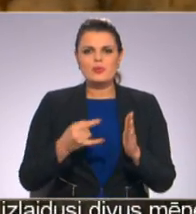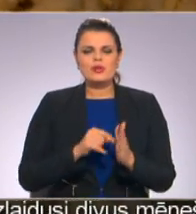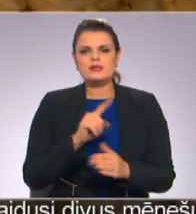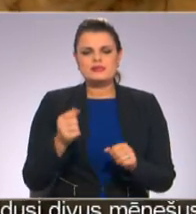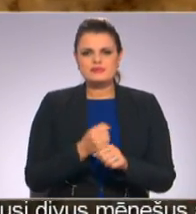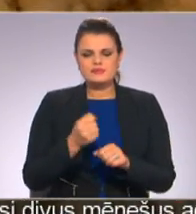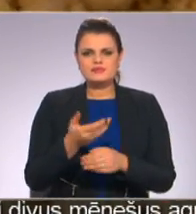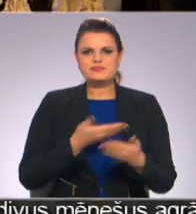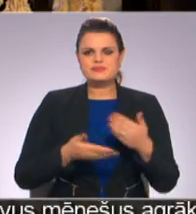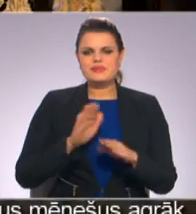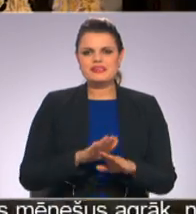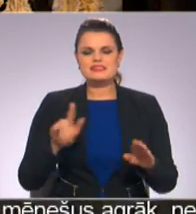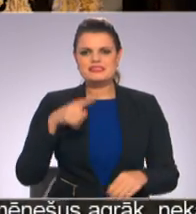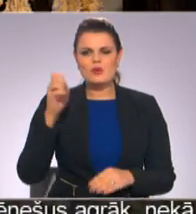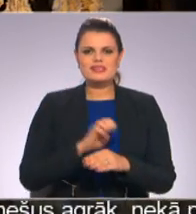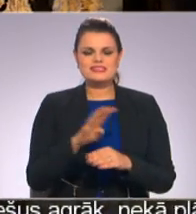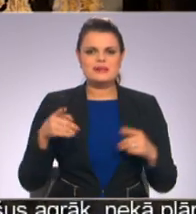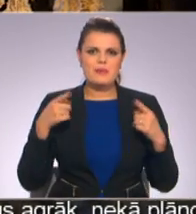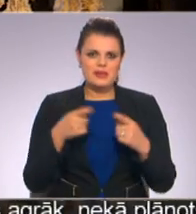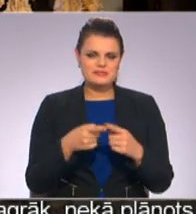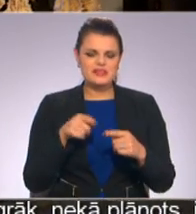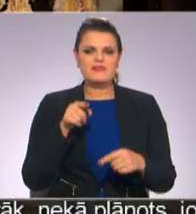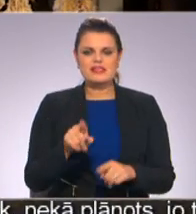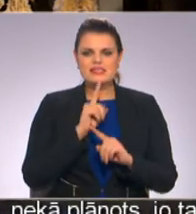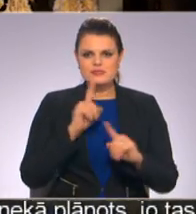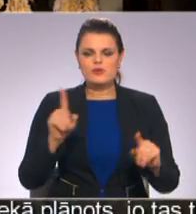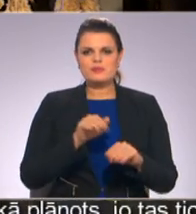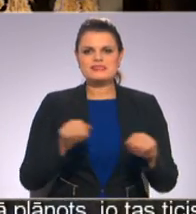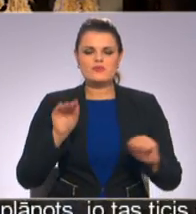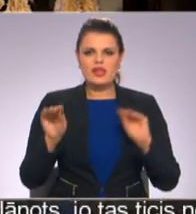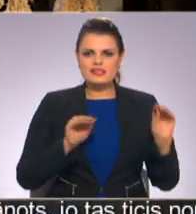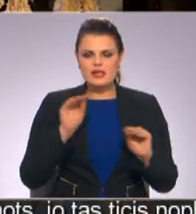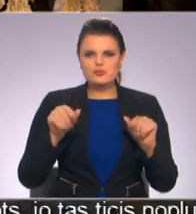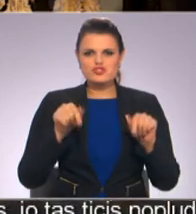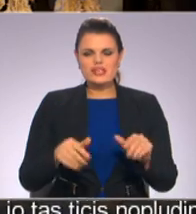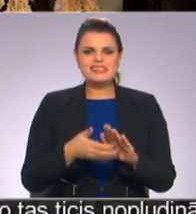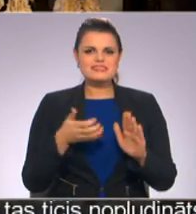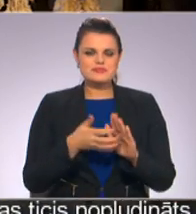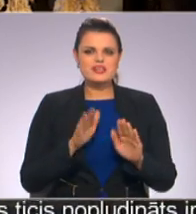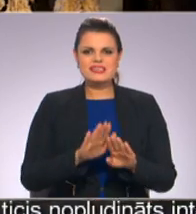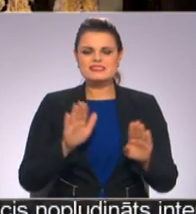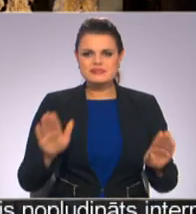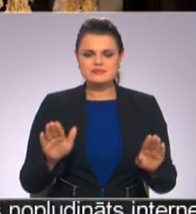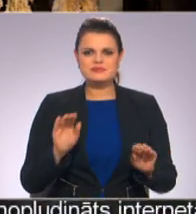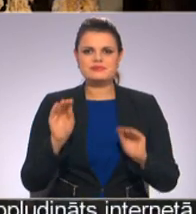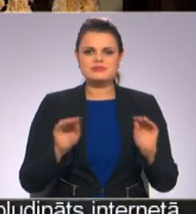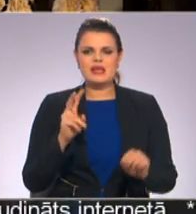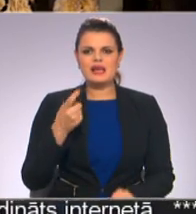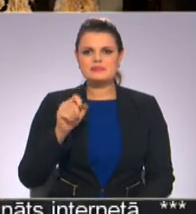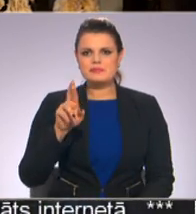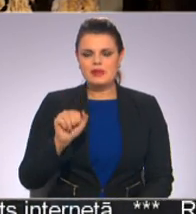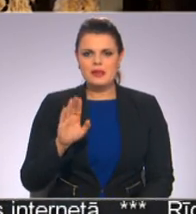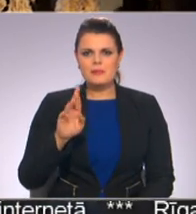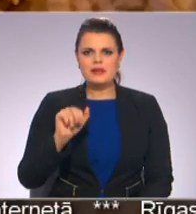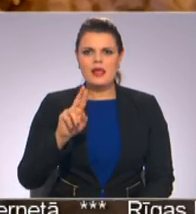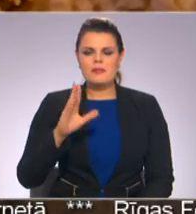tapusi sazobē ar izstādes Saules sistēmas perspektīva. Kā savdabīgas skatuves dekorācijas, šeit ir izmantots izstādē eksponētais Kaspara Teodora